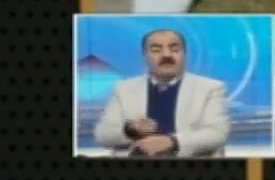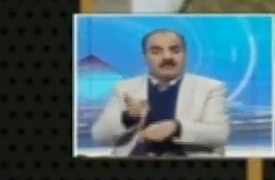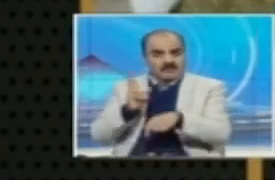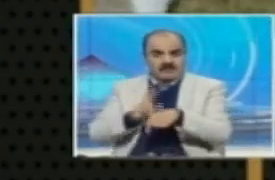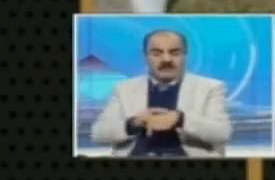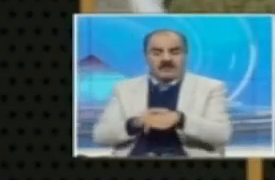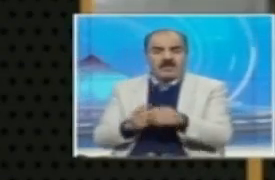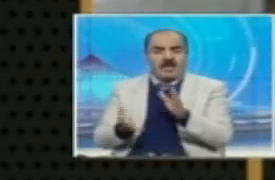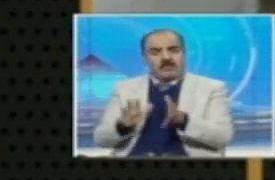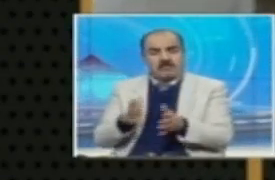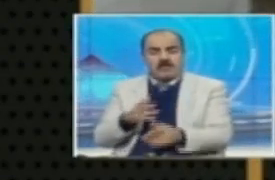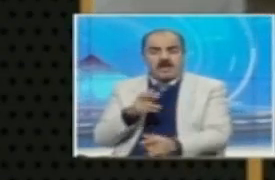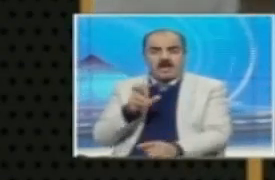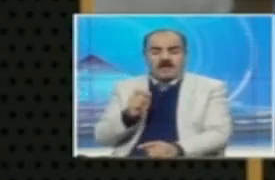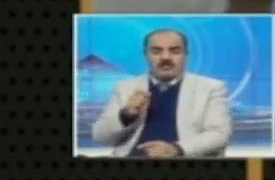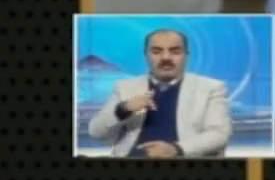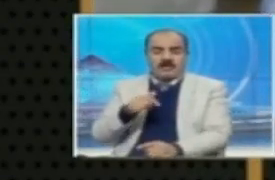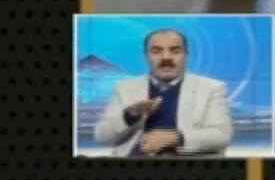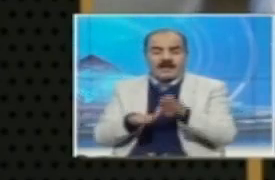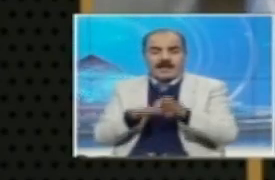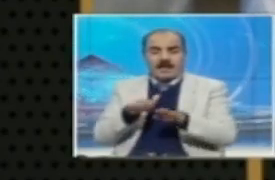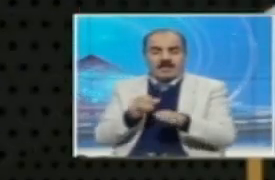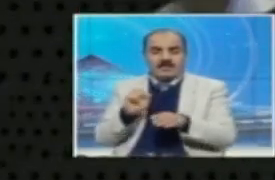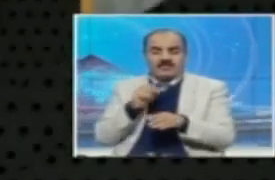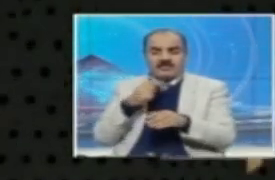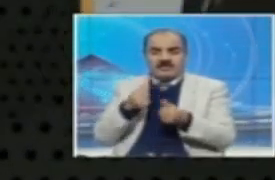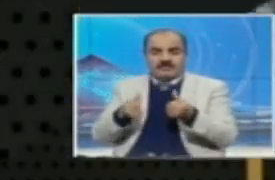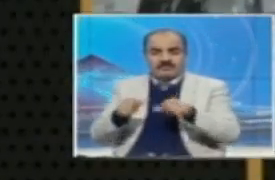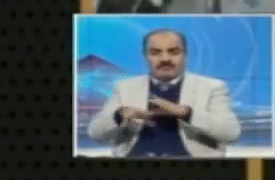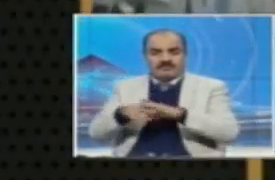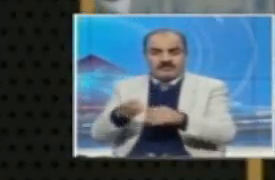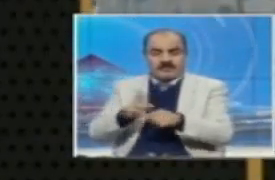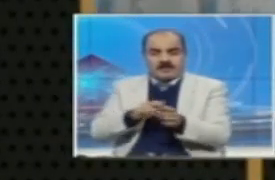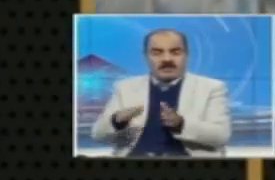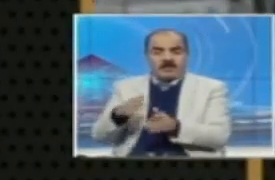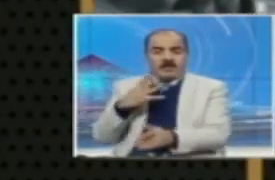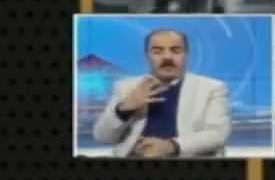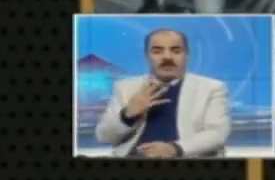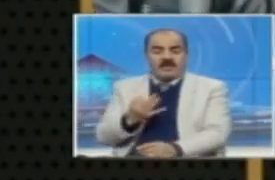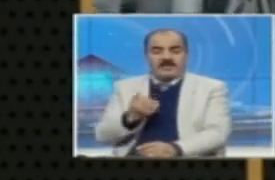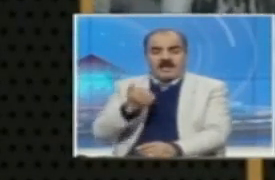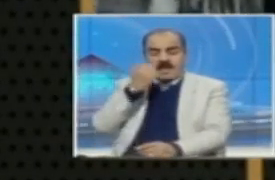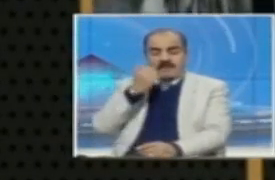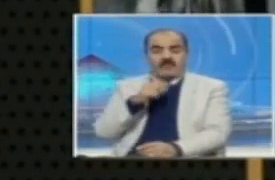إلى حوالي 65 كيلوغرام من مخدر الاستروكس، وعدد